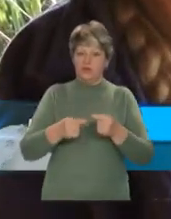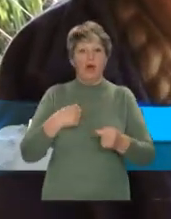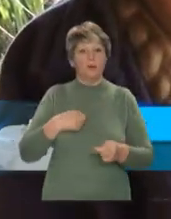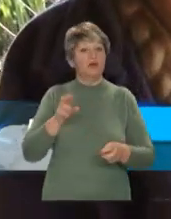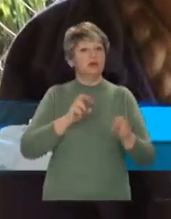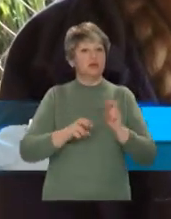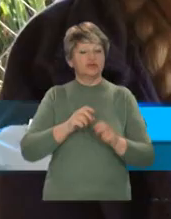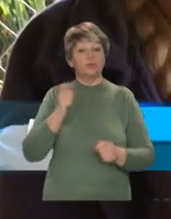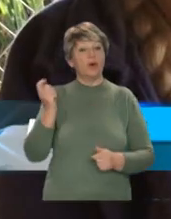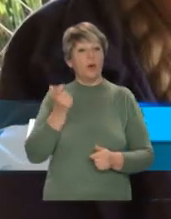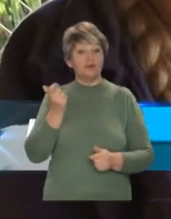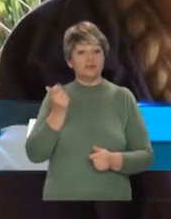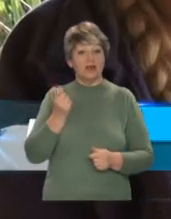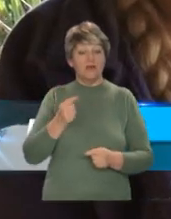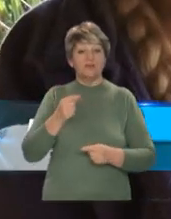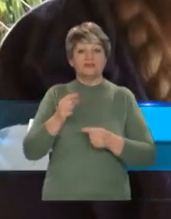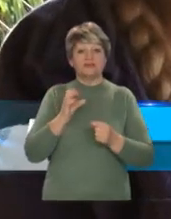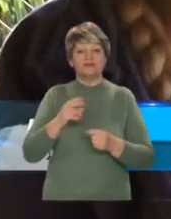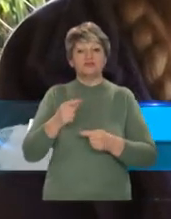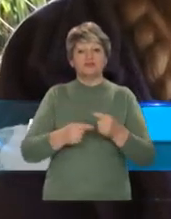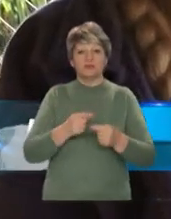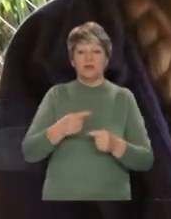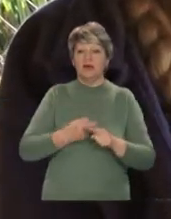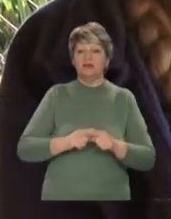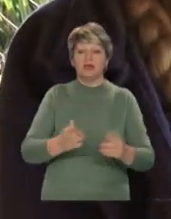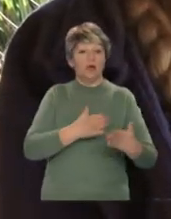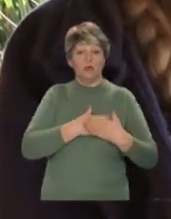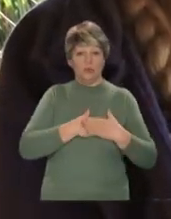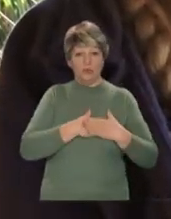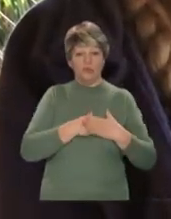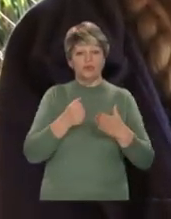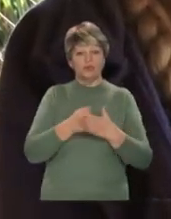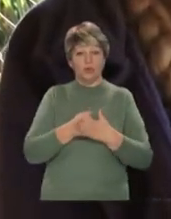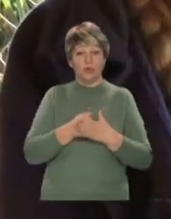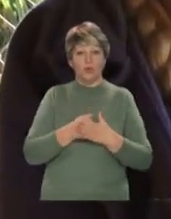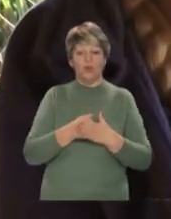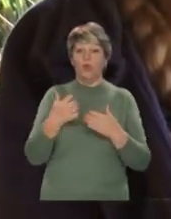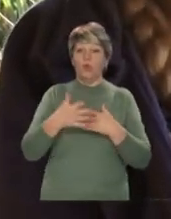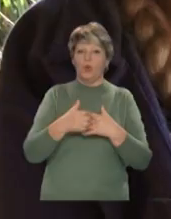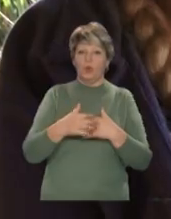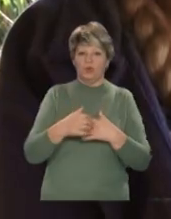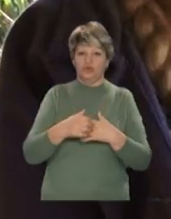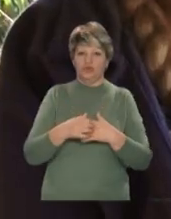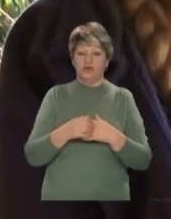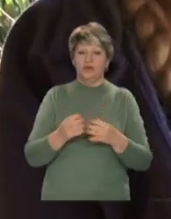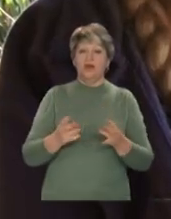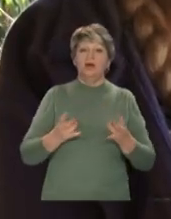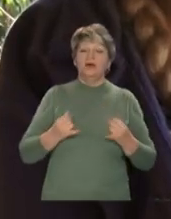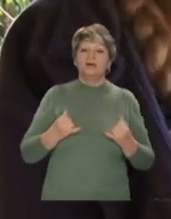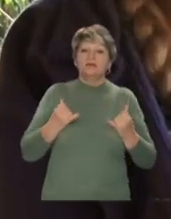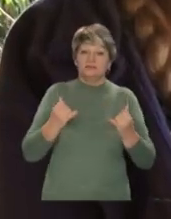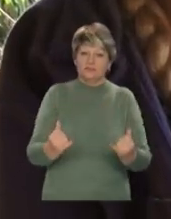родословними. То есть в родословной у хозяина должно быть любовь к животному, вот такое трепетное отношение, не простое, а